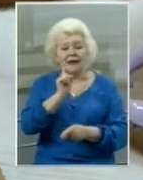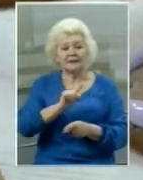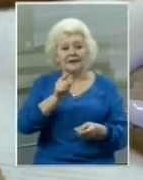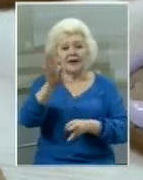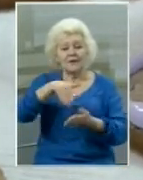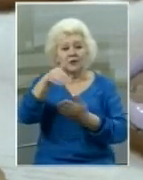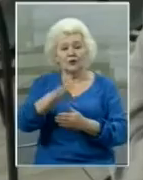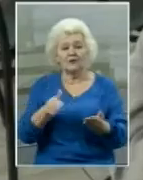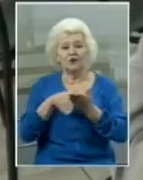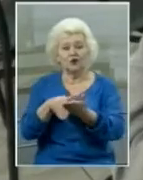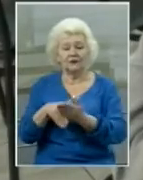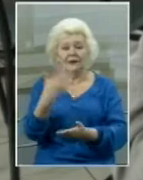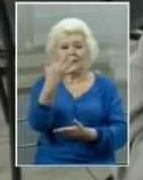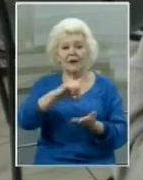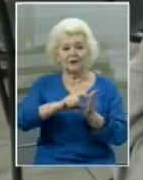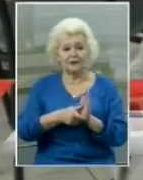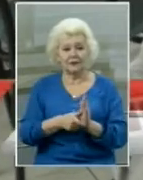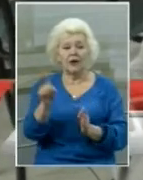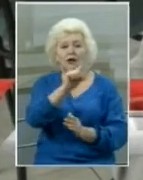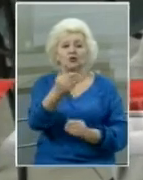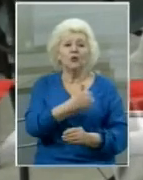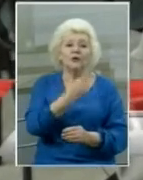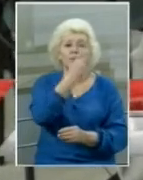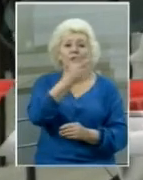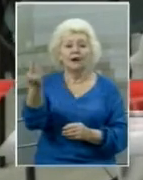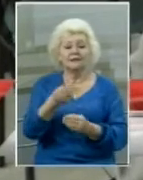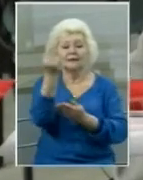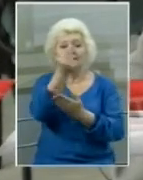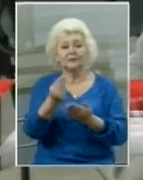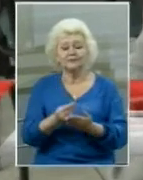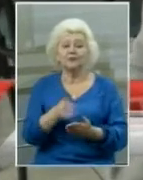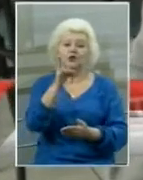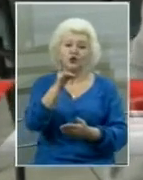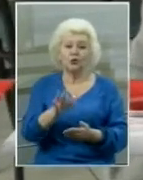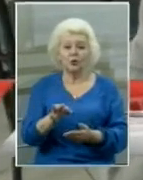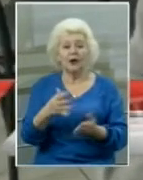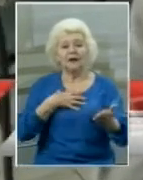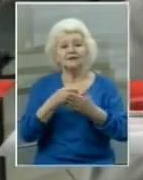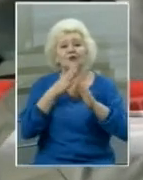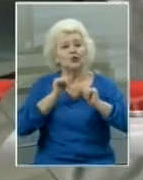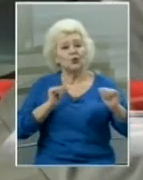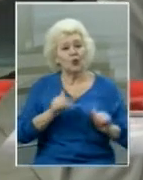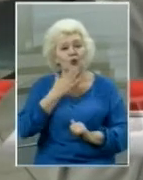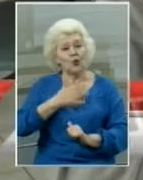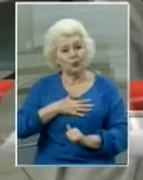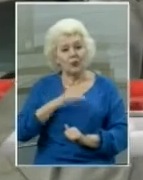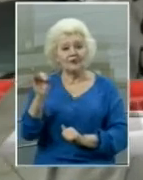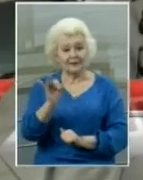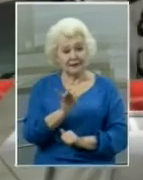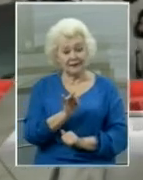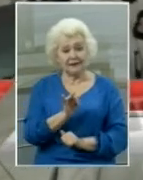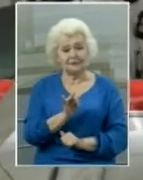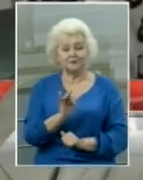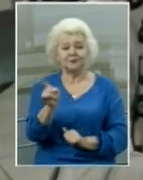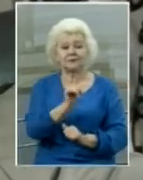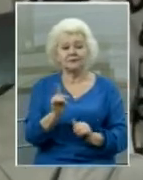– 5-класники. Що ти хочеш показати на малюнку? Свою любов і те,